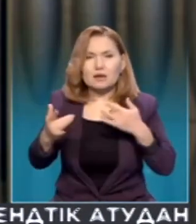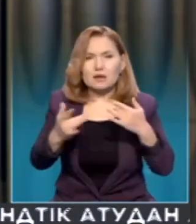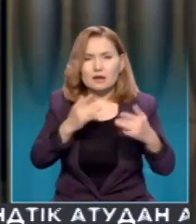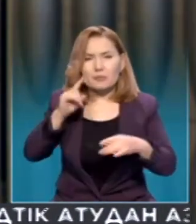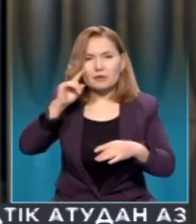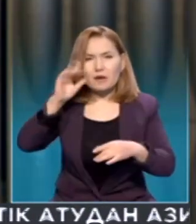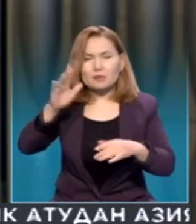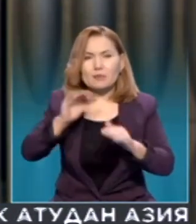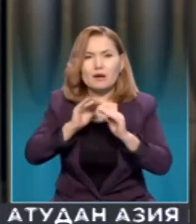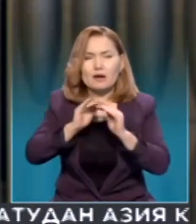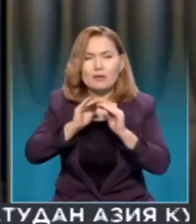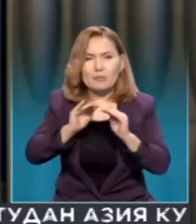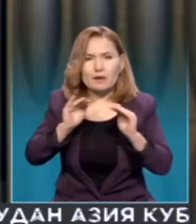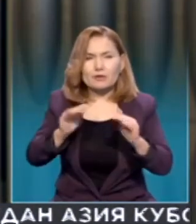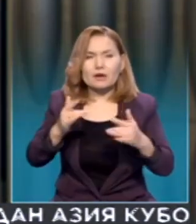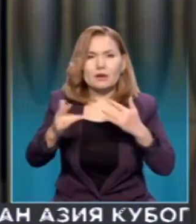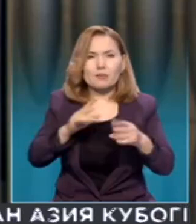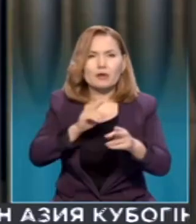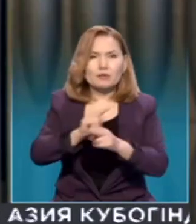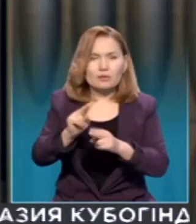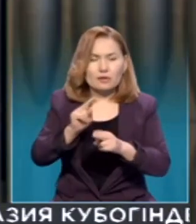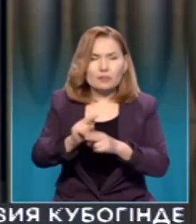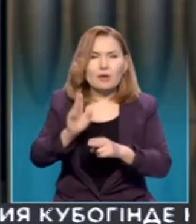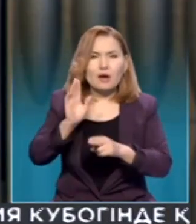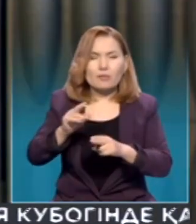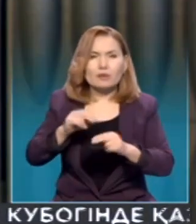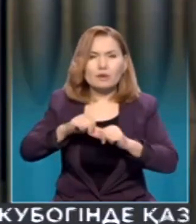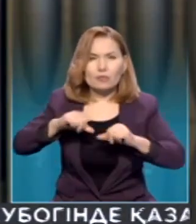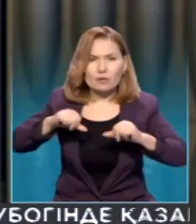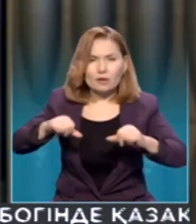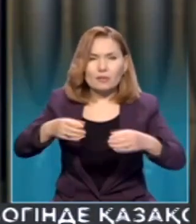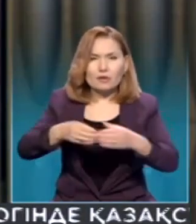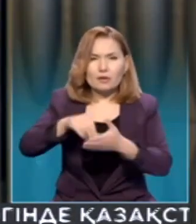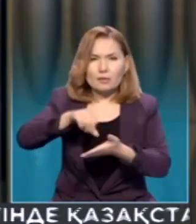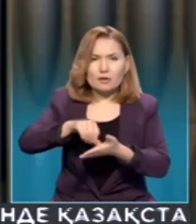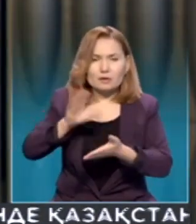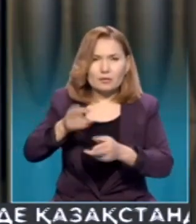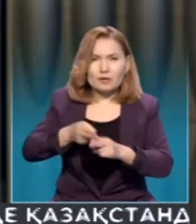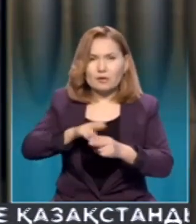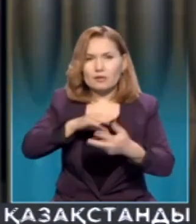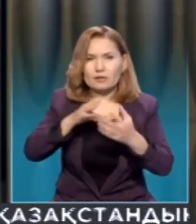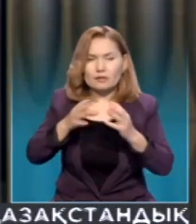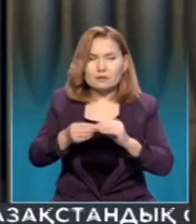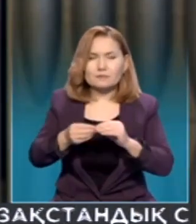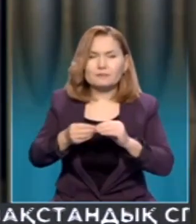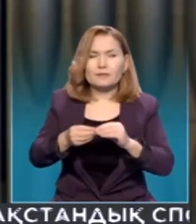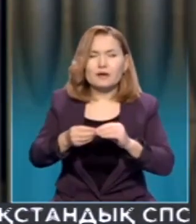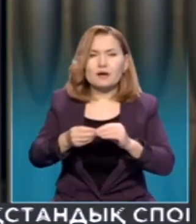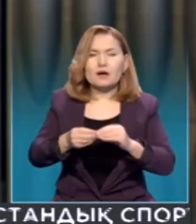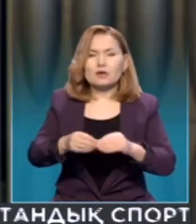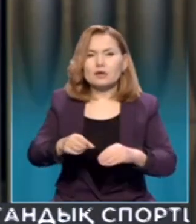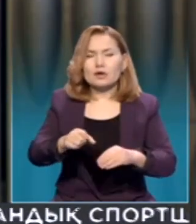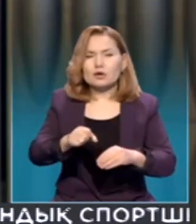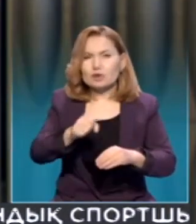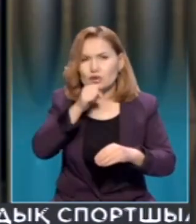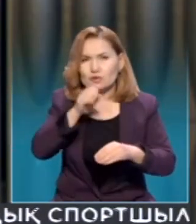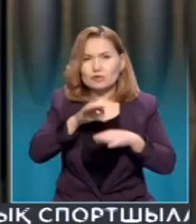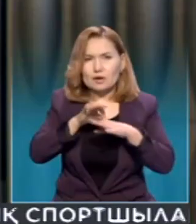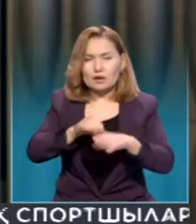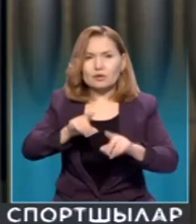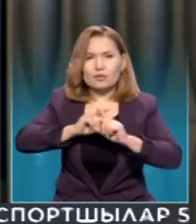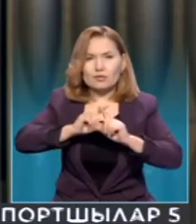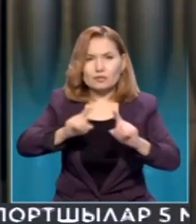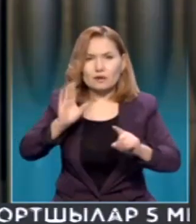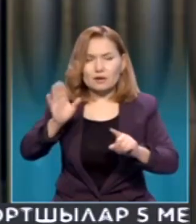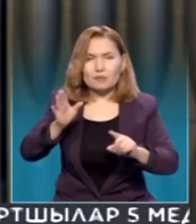танымал, мемлекетімізге танымал әншілерді іріктеп шақырдық тәлімгер ретінде де, және жүргізушілерімізде де өзгерістер